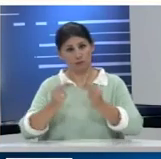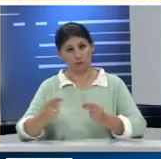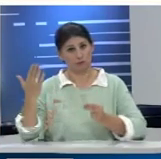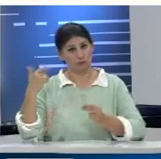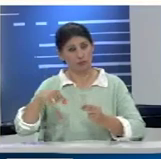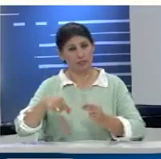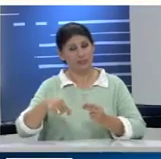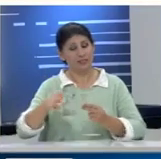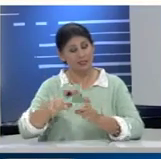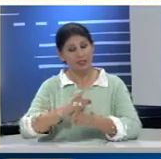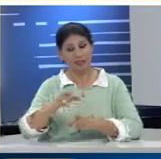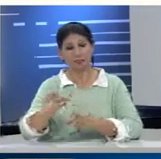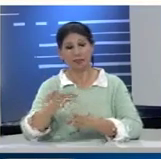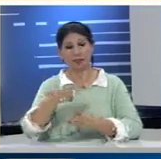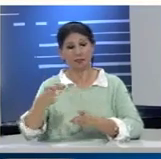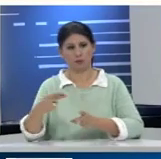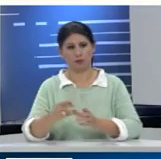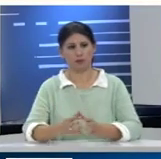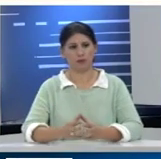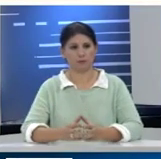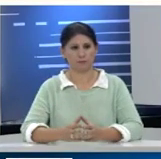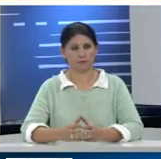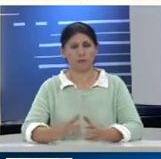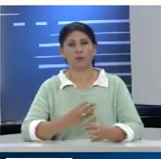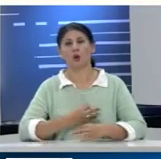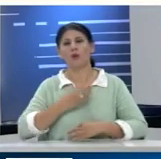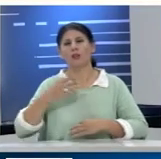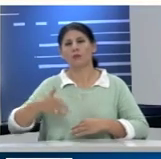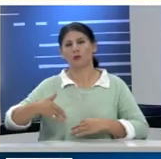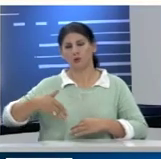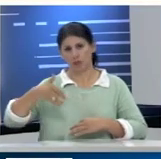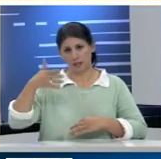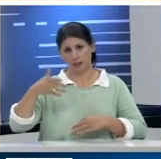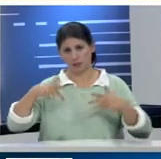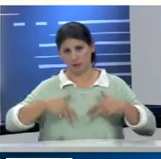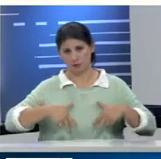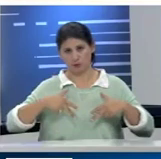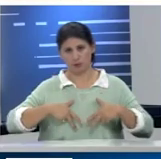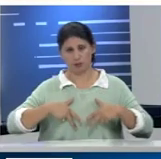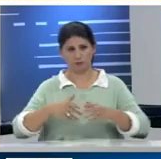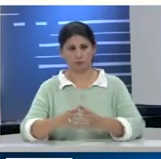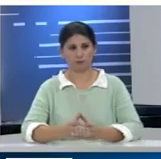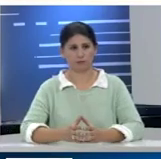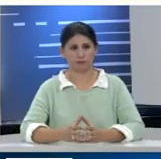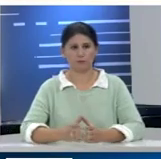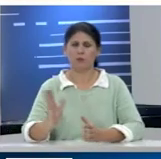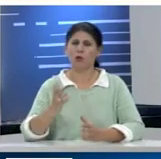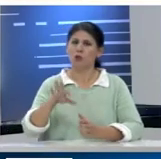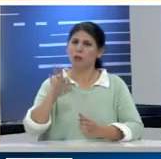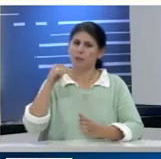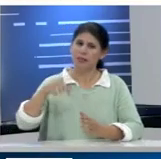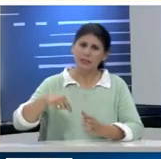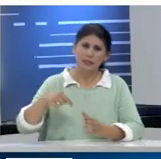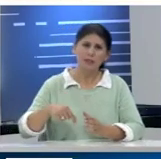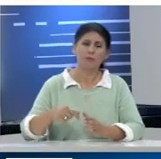εκείνης συγκεκριμένης υπόθεσης. Ο κύριος Μητσοτάκης και οι υπουργοί, όσο και αν επέλεξαν σήμερα